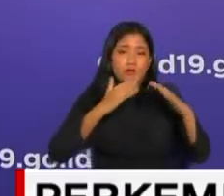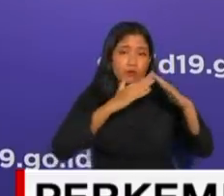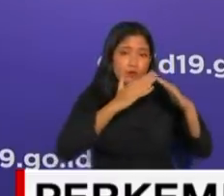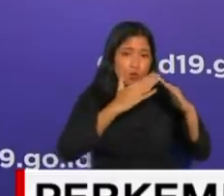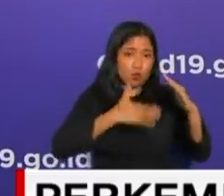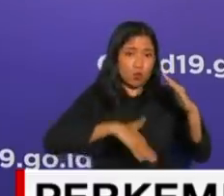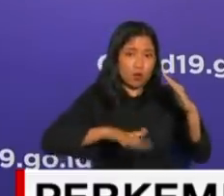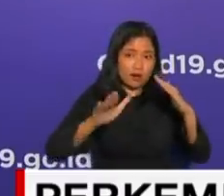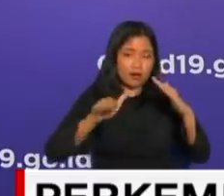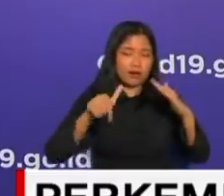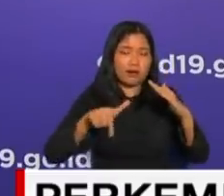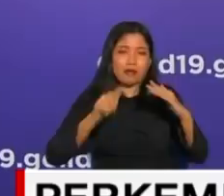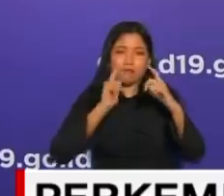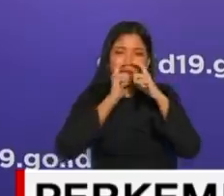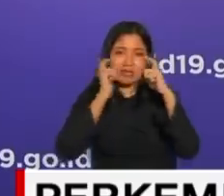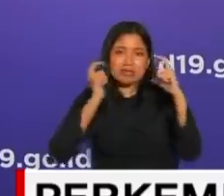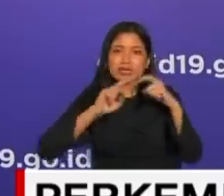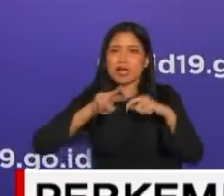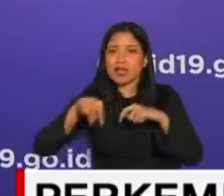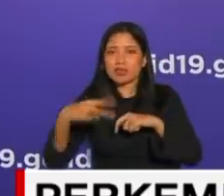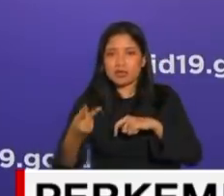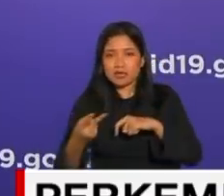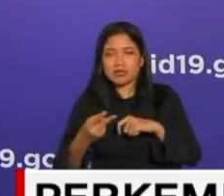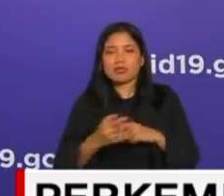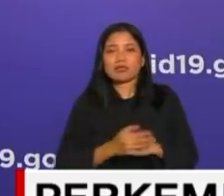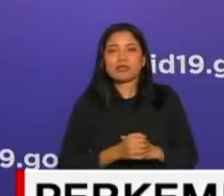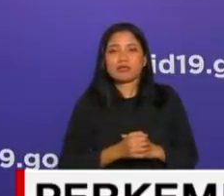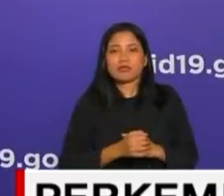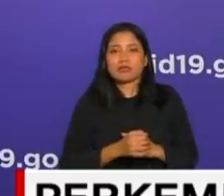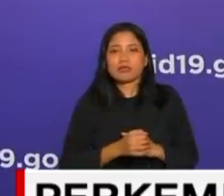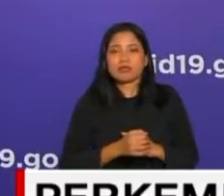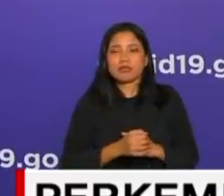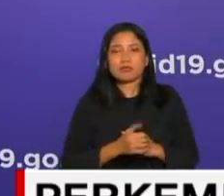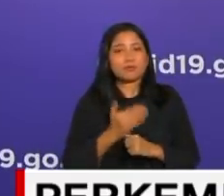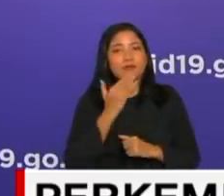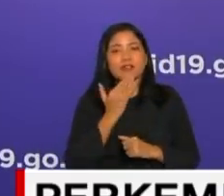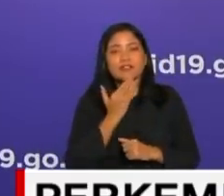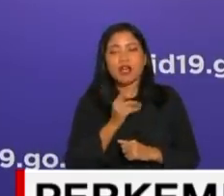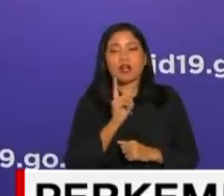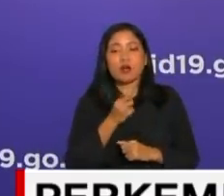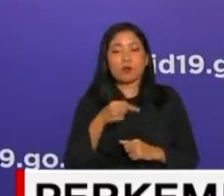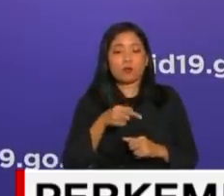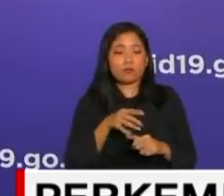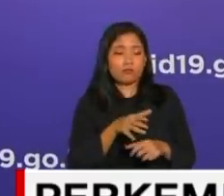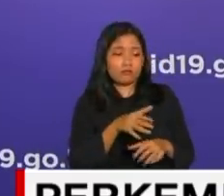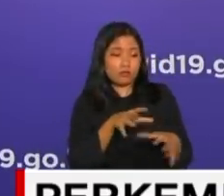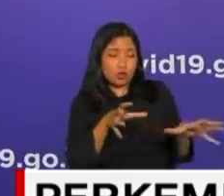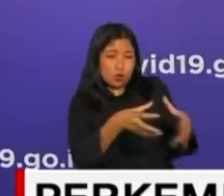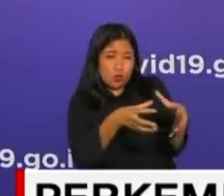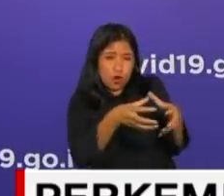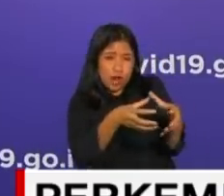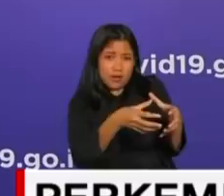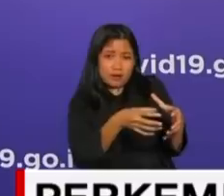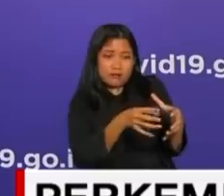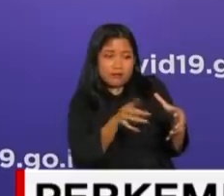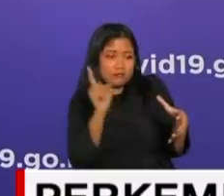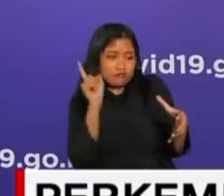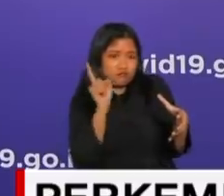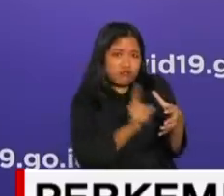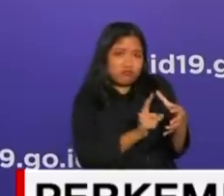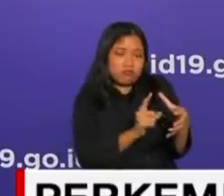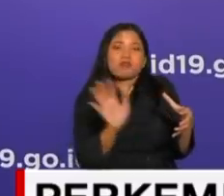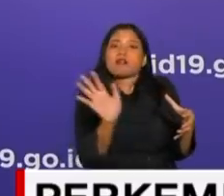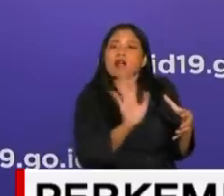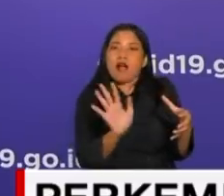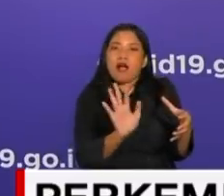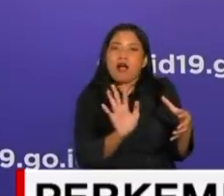baru Hai kemudian biasakan untuk menghindari kerumunan paling tidak kita